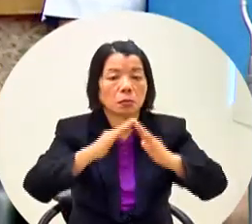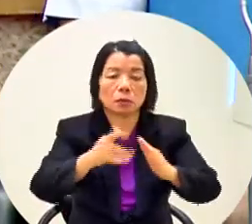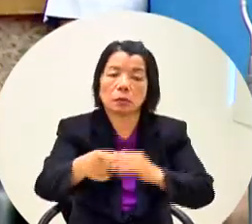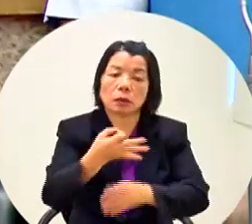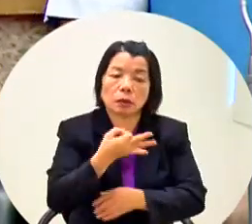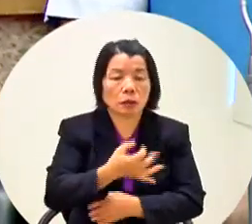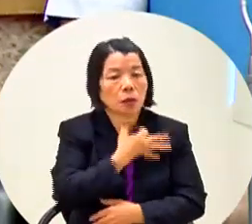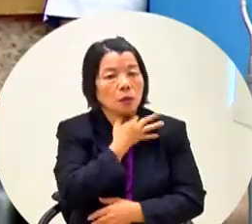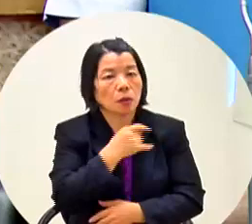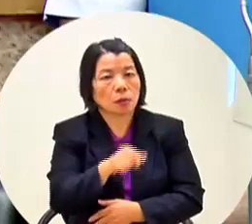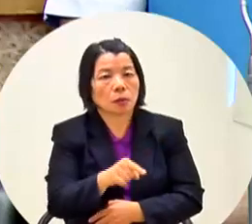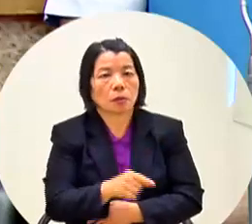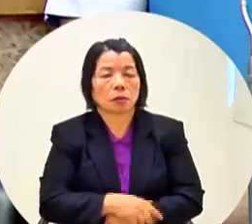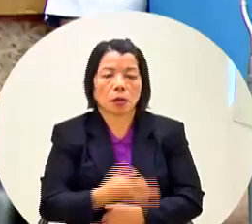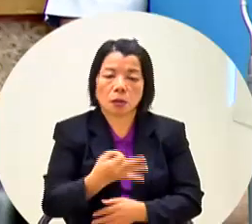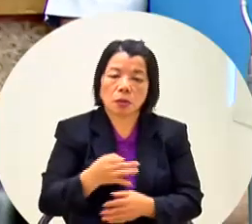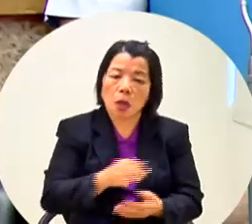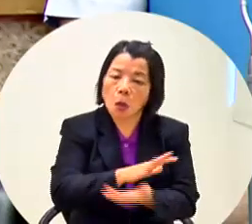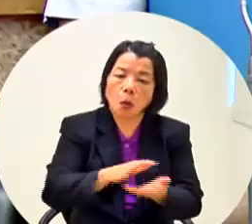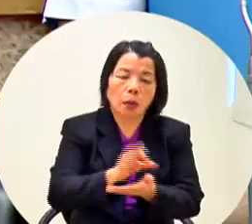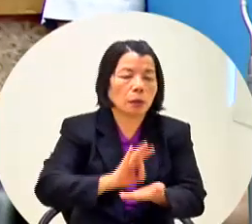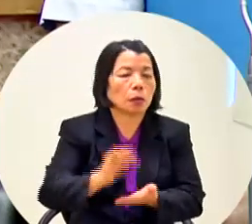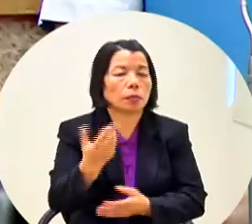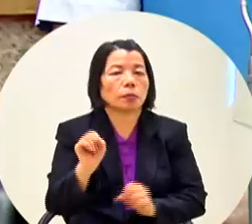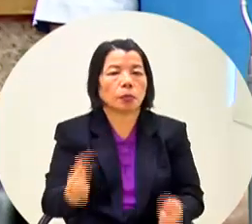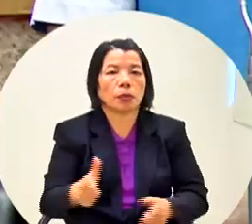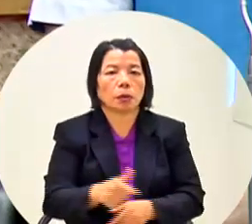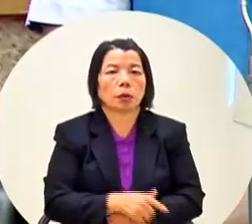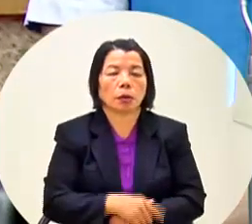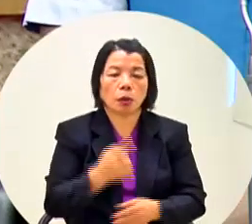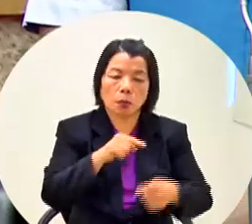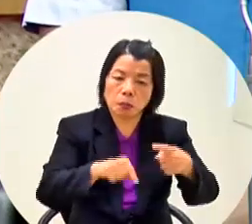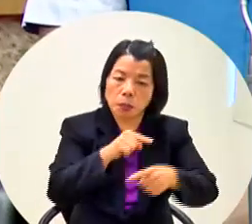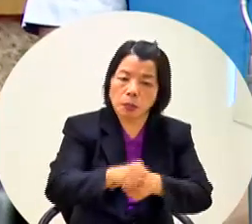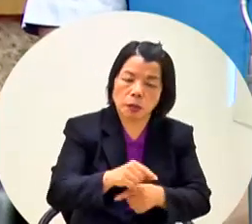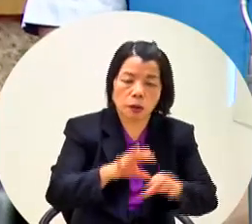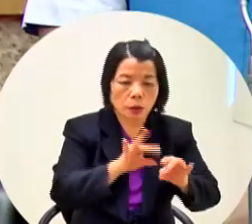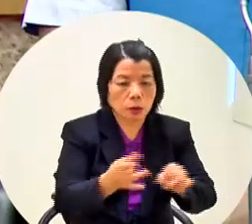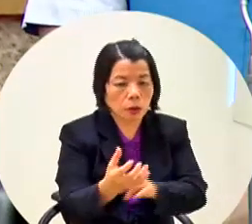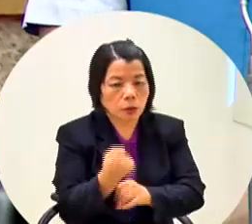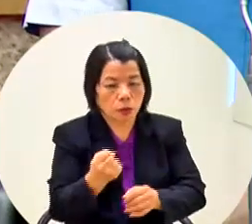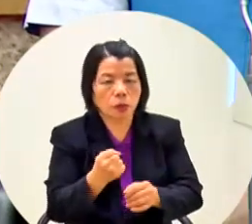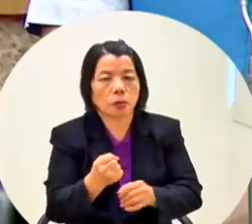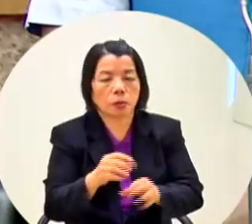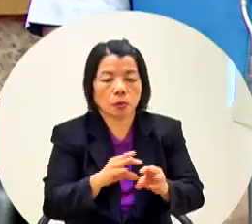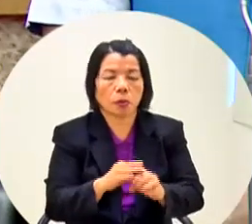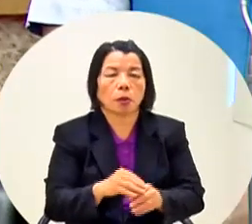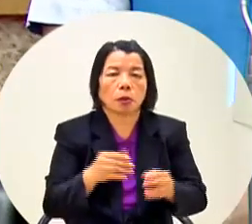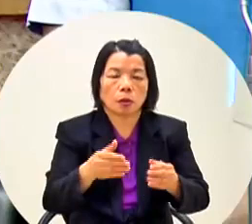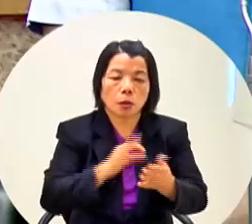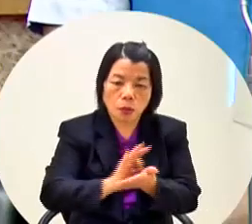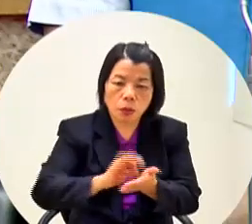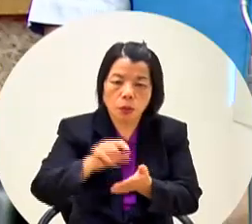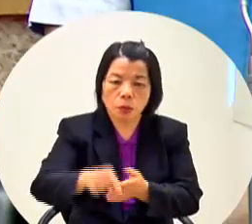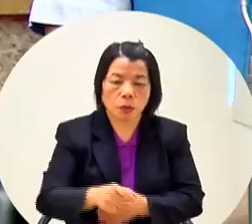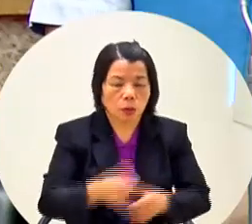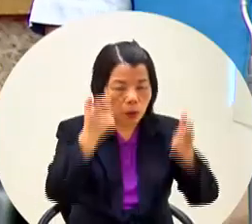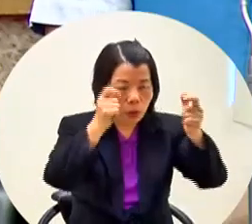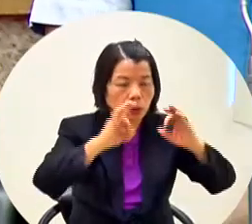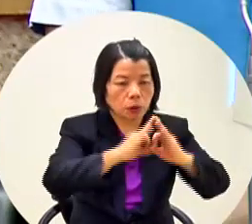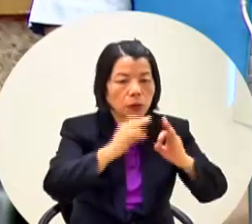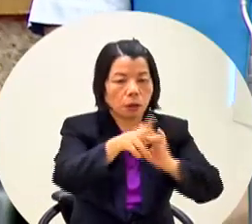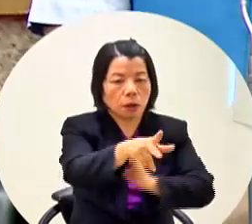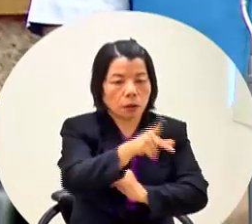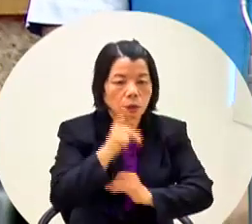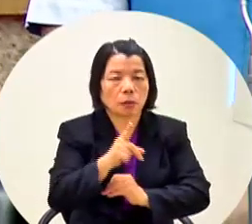这个财务杠杆不是乱用。是我们用平均地权的土地要再售的话，你也跟高雄银行贷款，我用这